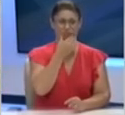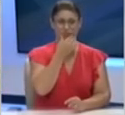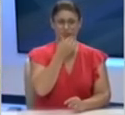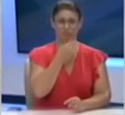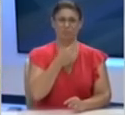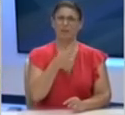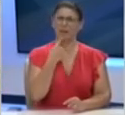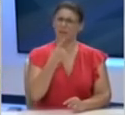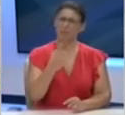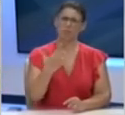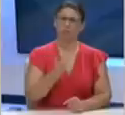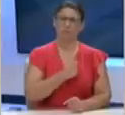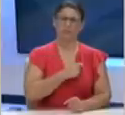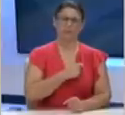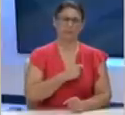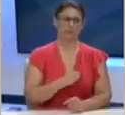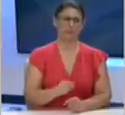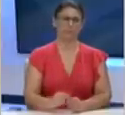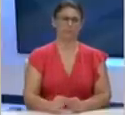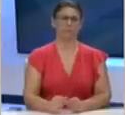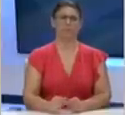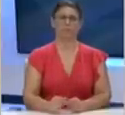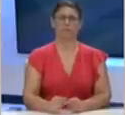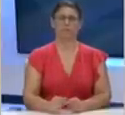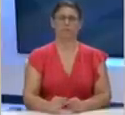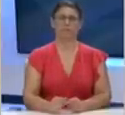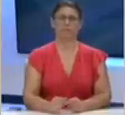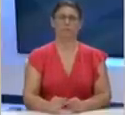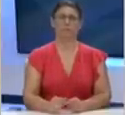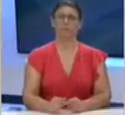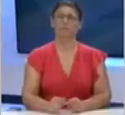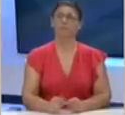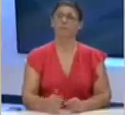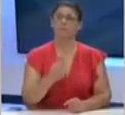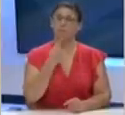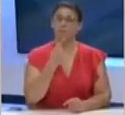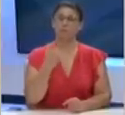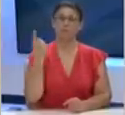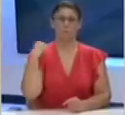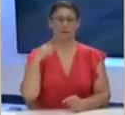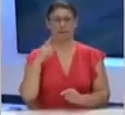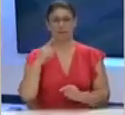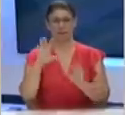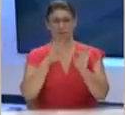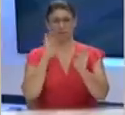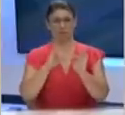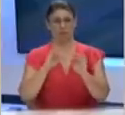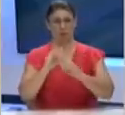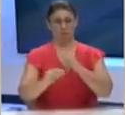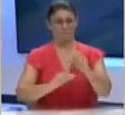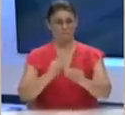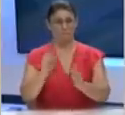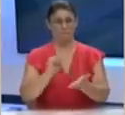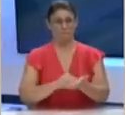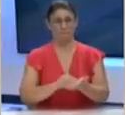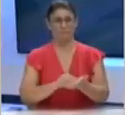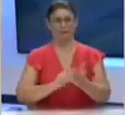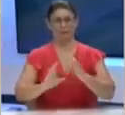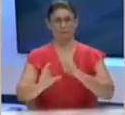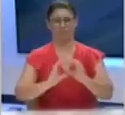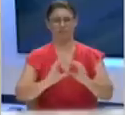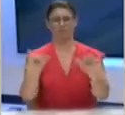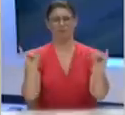Αλλά να σας πω τι πιστεύω, γιατί το έσα και στο πετσί μου πέρυσι το Σεπτέμβρη. Επενδύετε πάλι σε